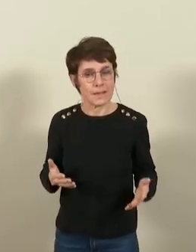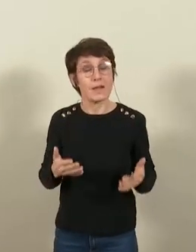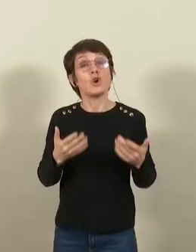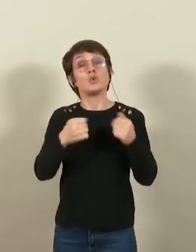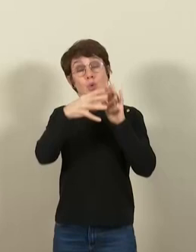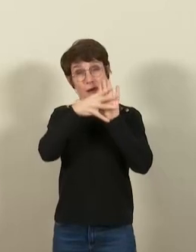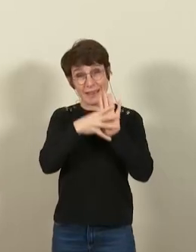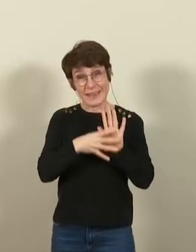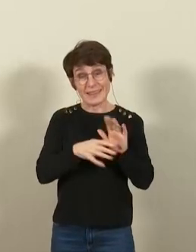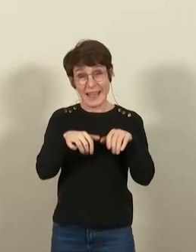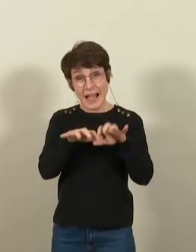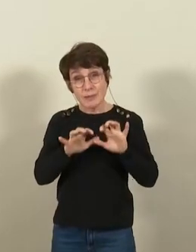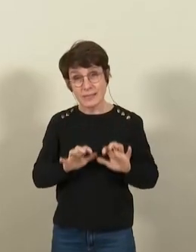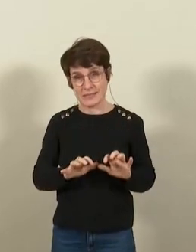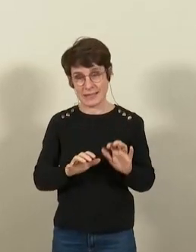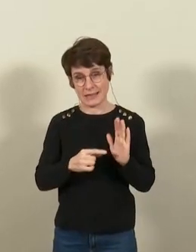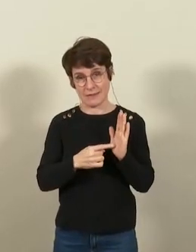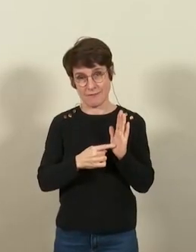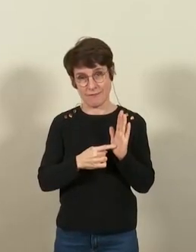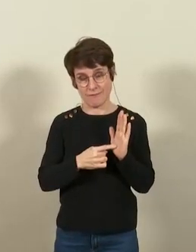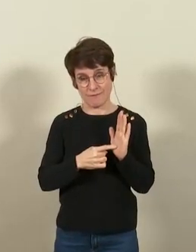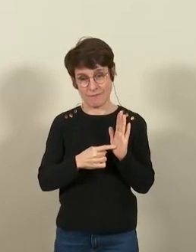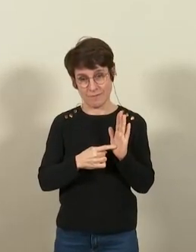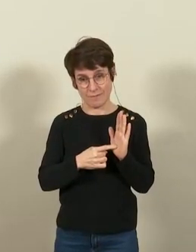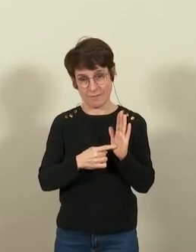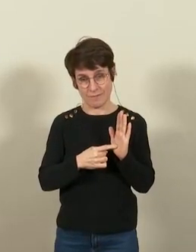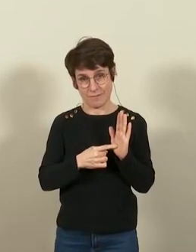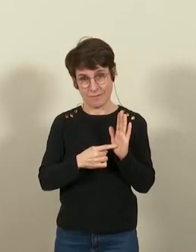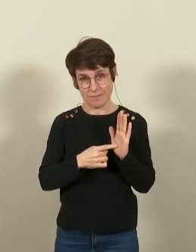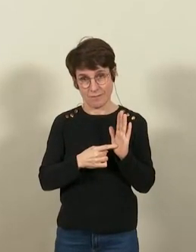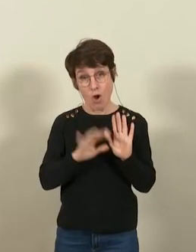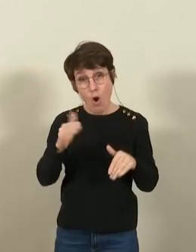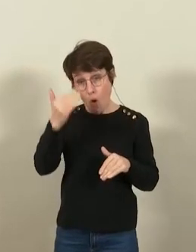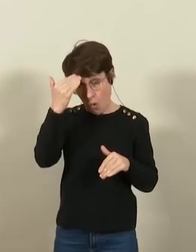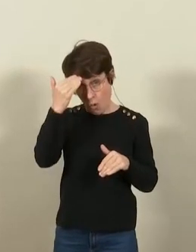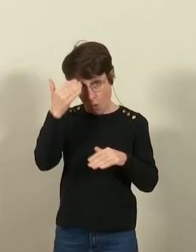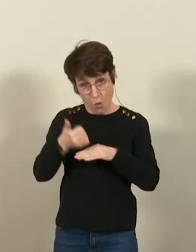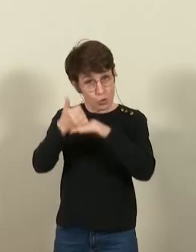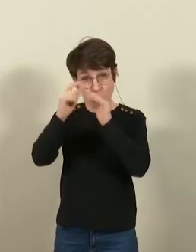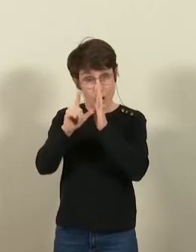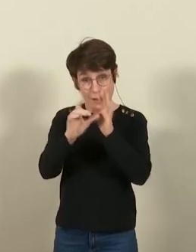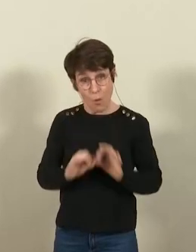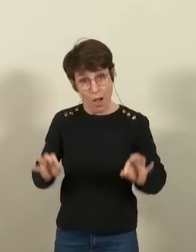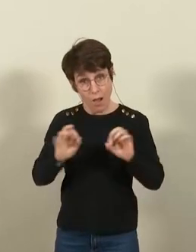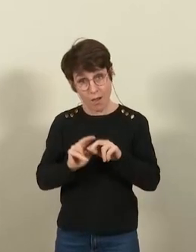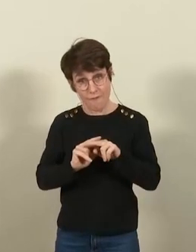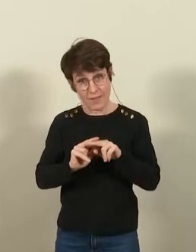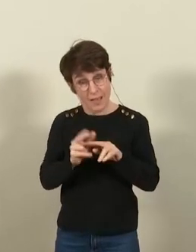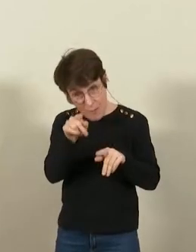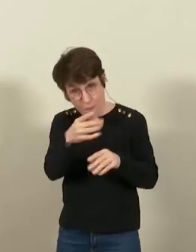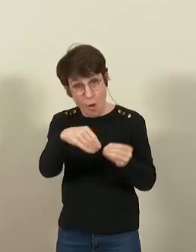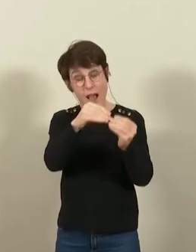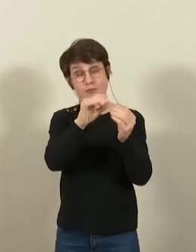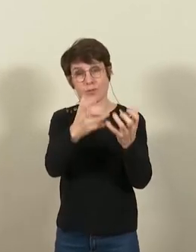critère administratif qui n'est pas reconnu juridiquement qui n'existe pas ça n'est